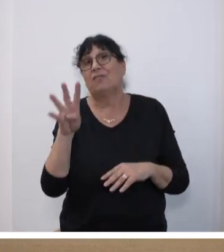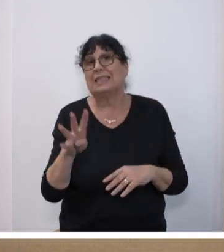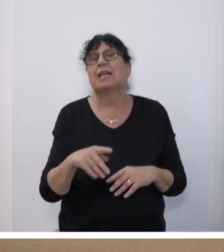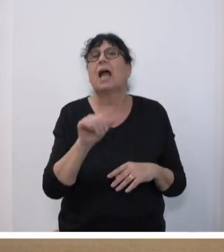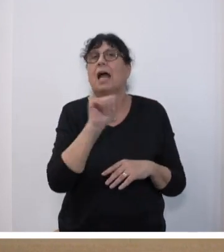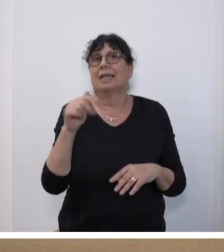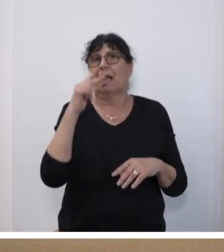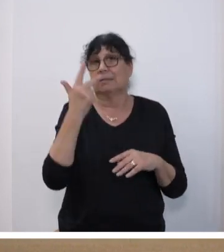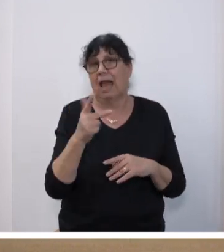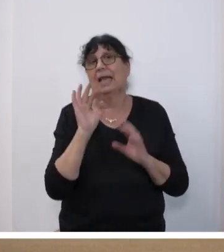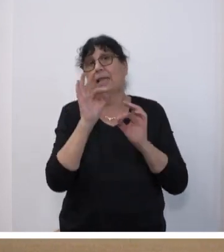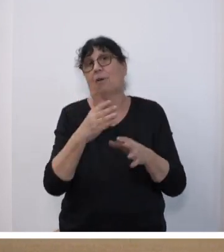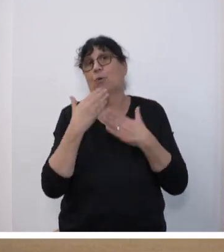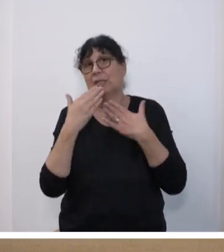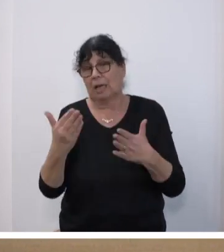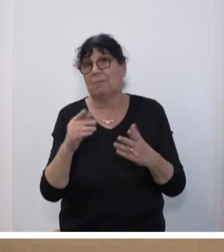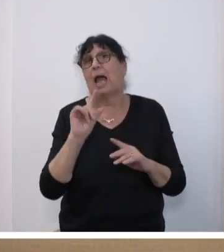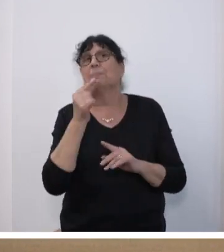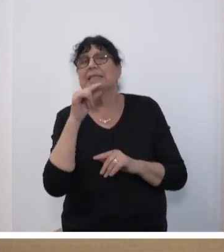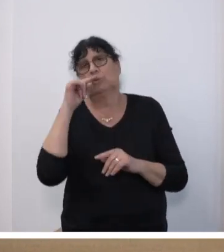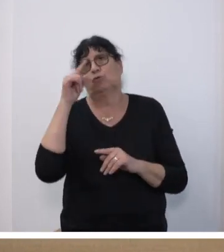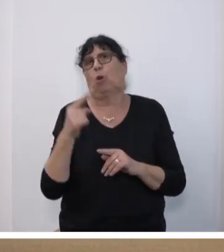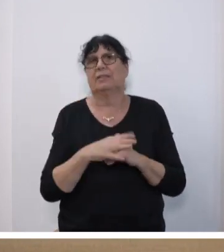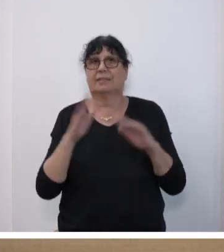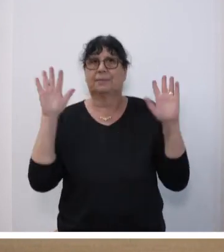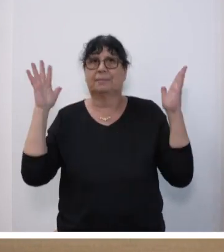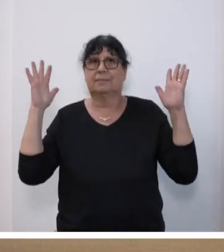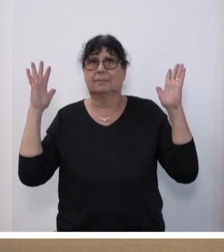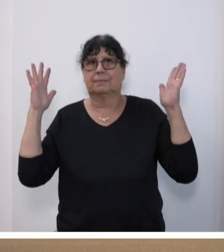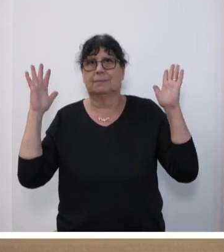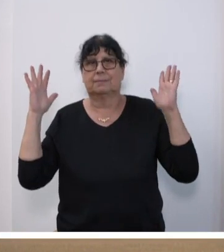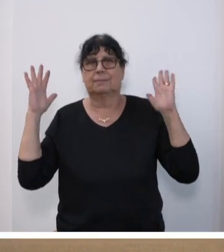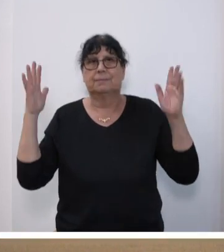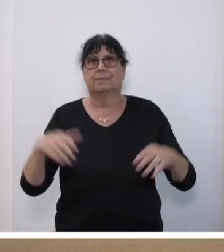wir dankbar und darauf sind wir auch ein klein bisschen stolz, liebe Kolleginnen und Kollegen.